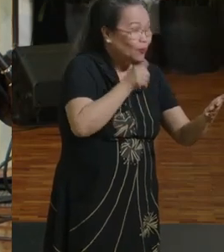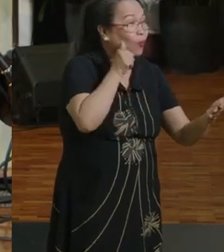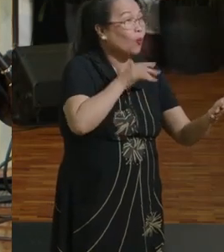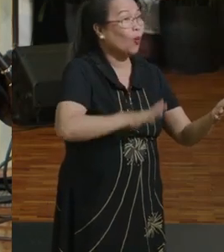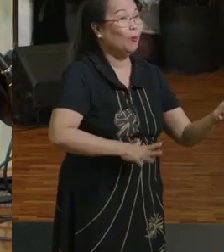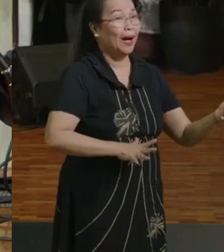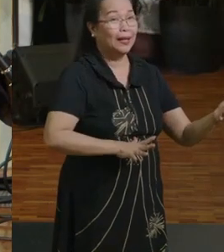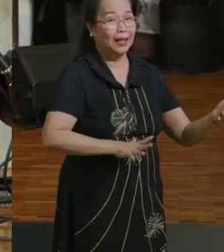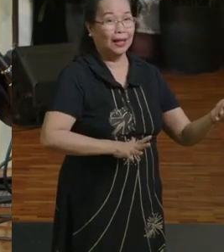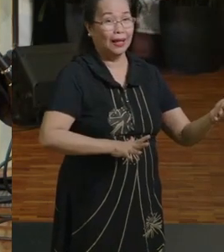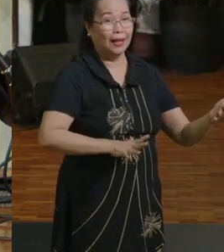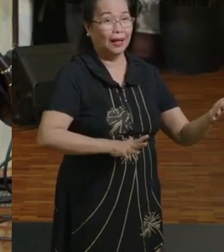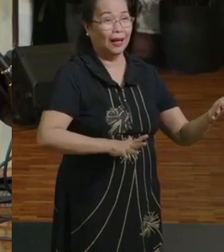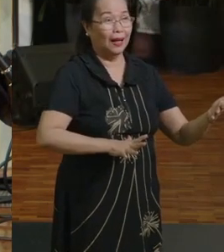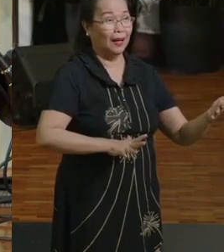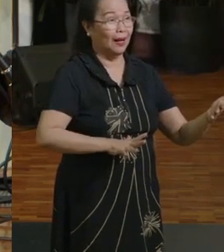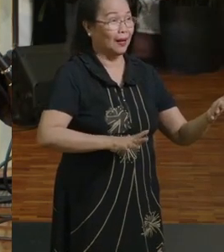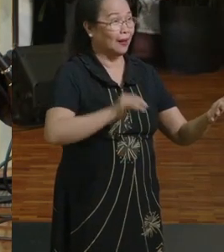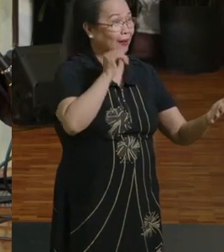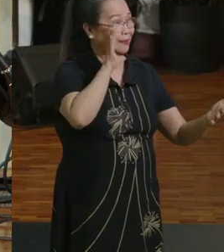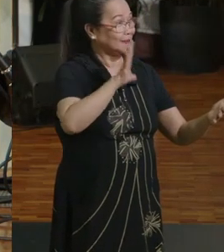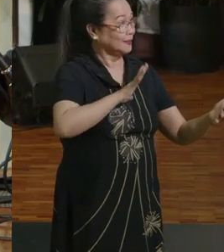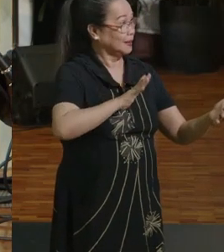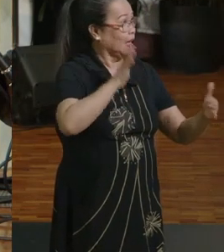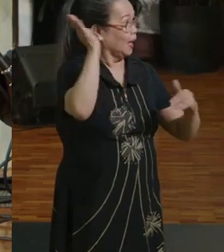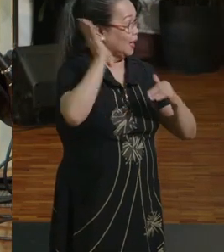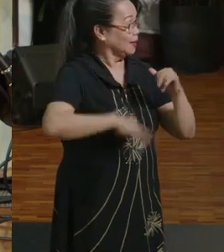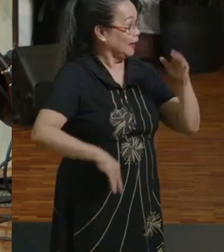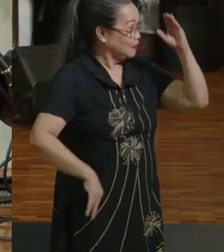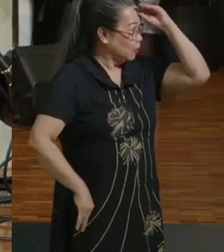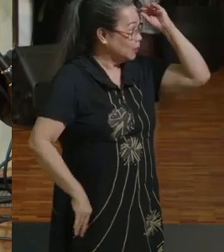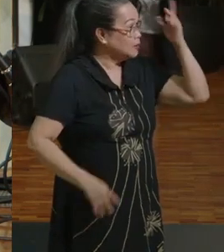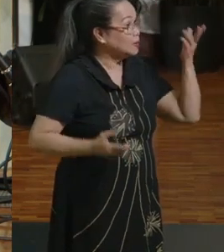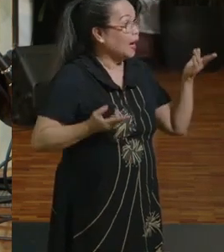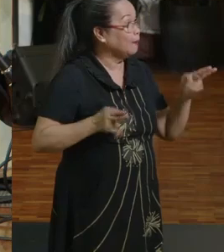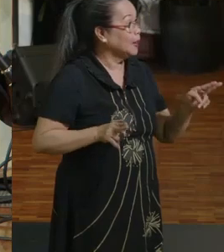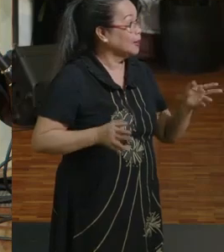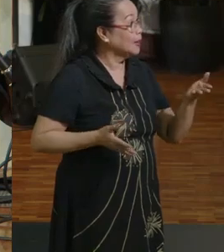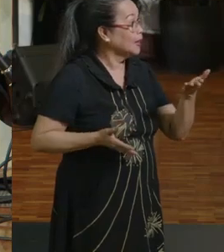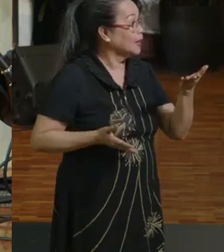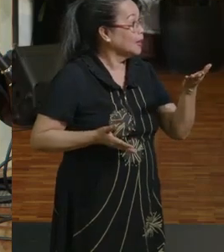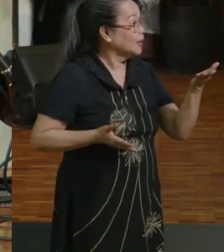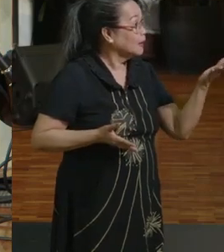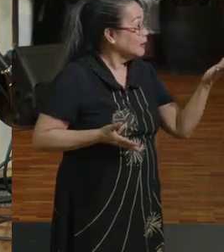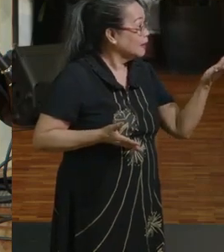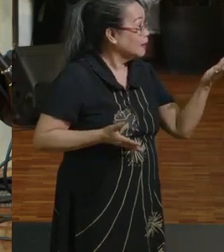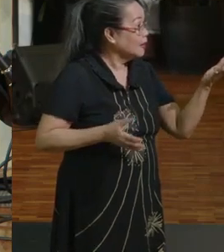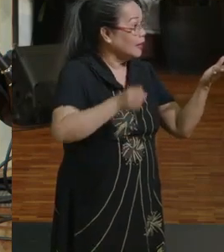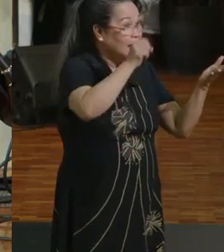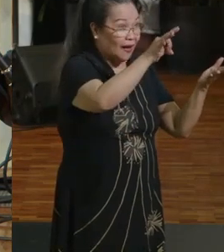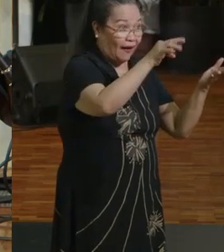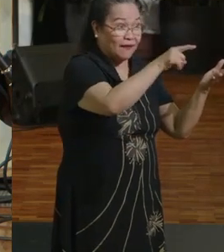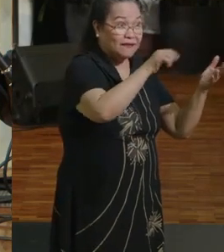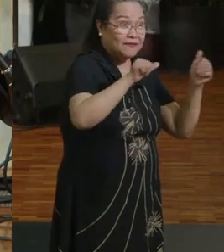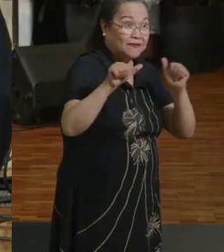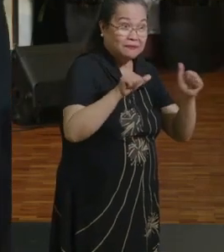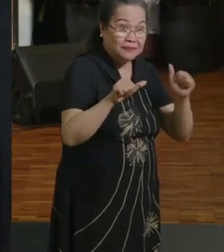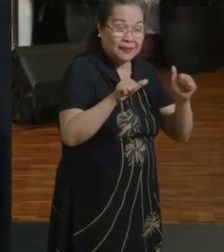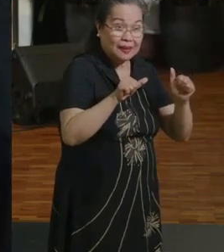na babae kaysa sa mga lalaki. Pagka may activity